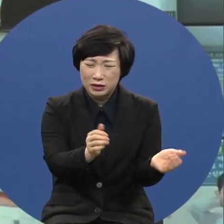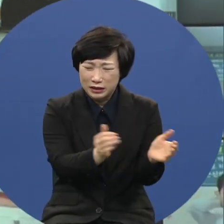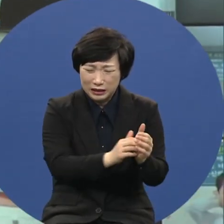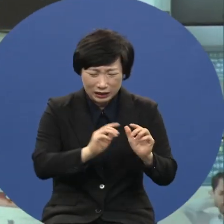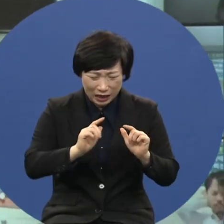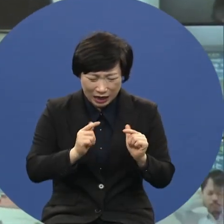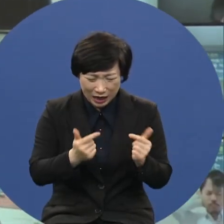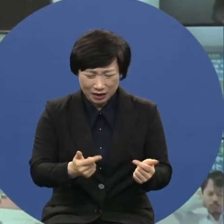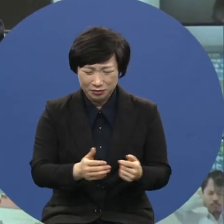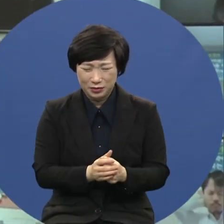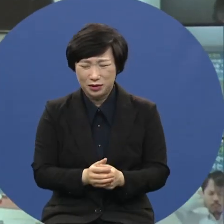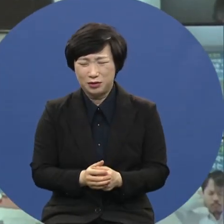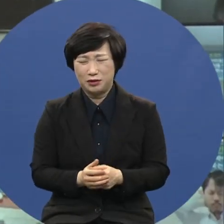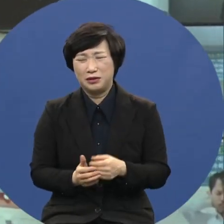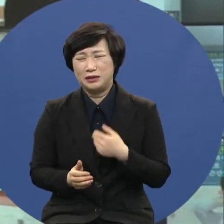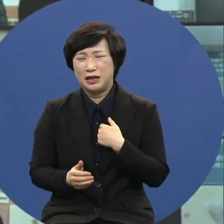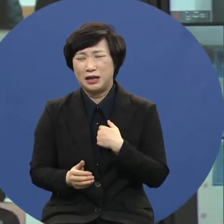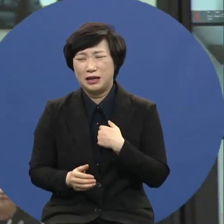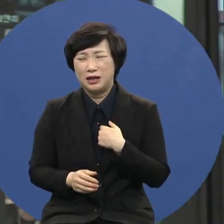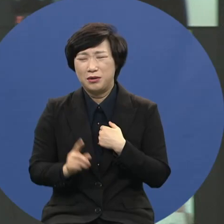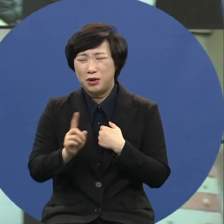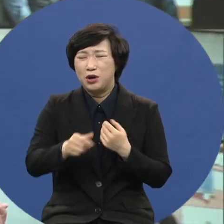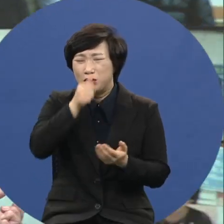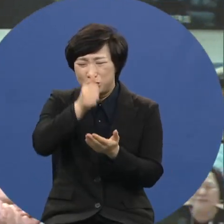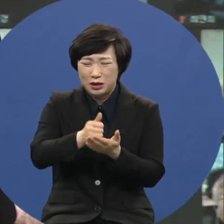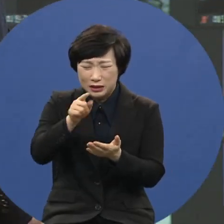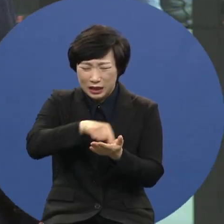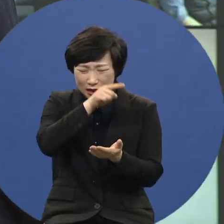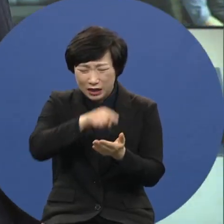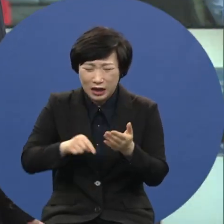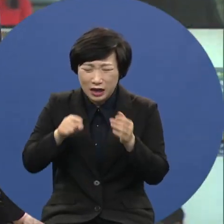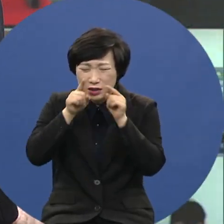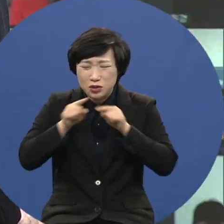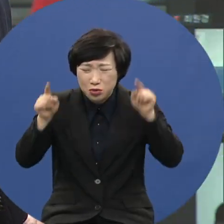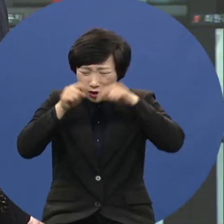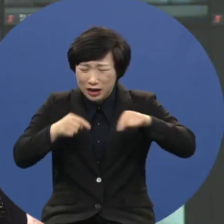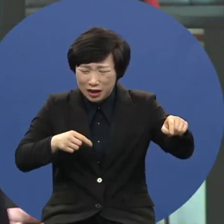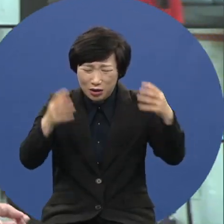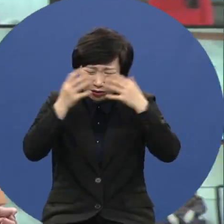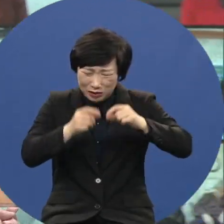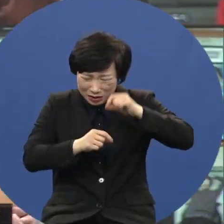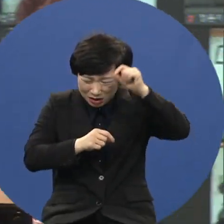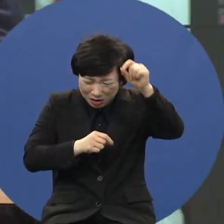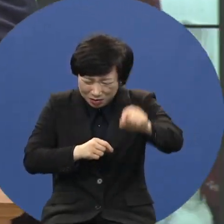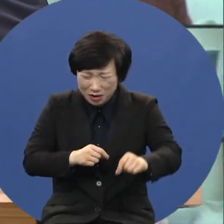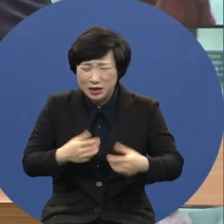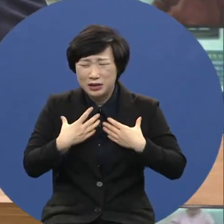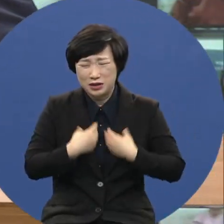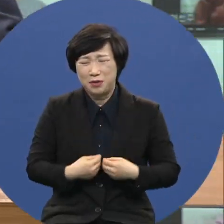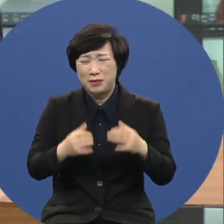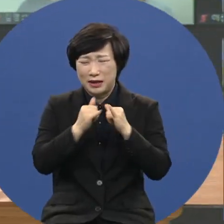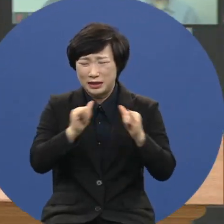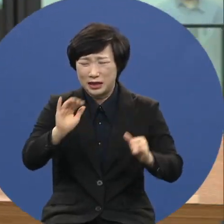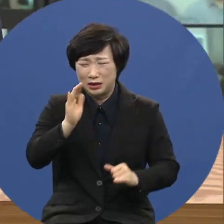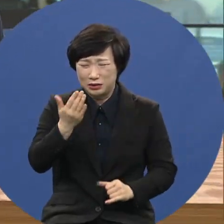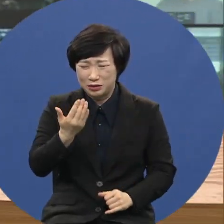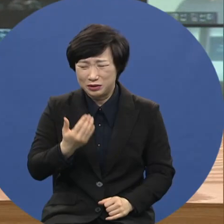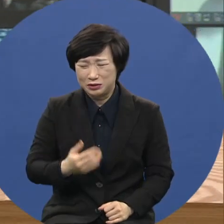끝나는 것이 아니라 죗값으로 지옥에 가서 영원히 고통당해야 할 절망적인